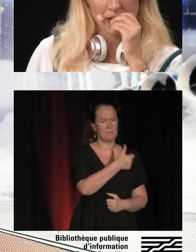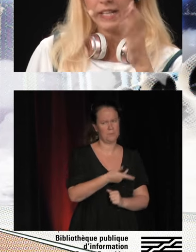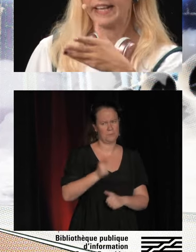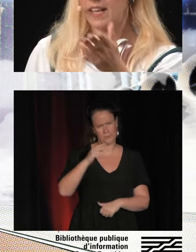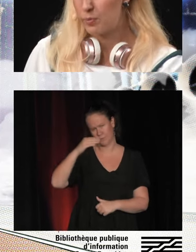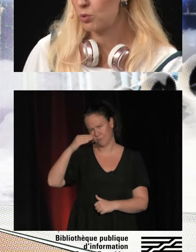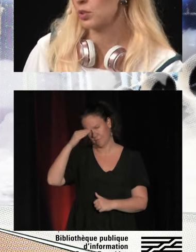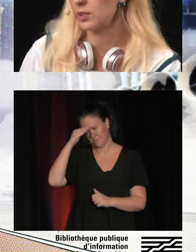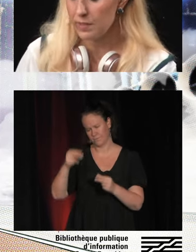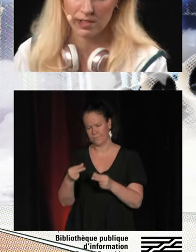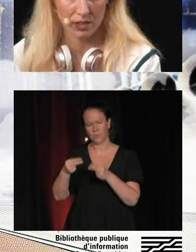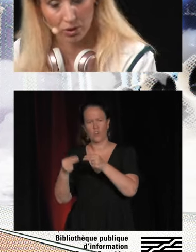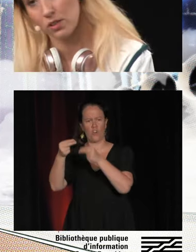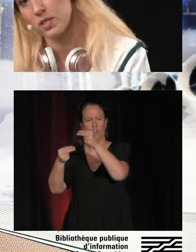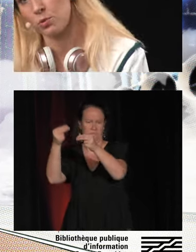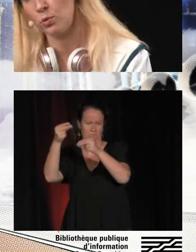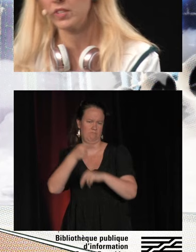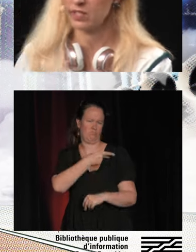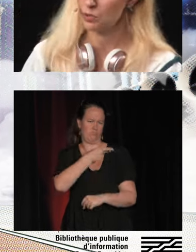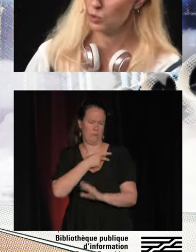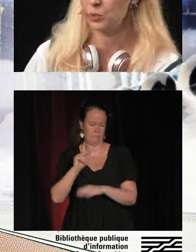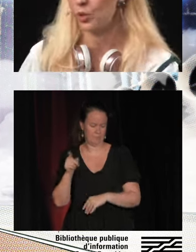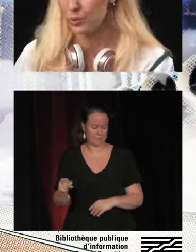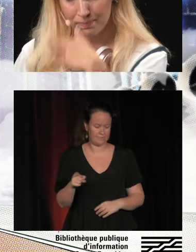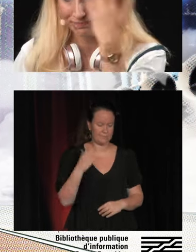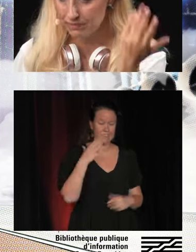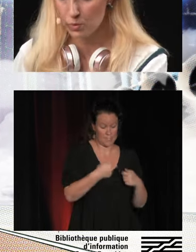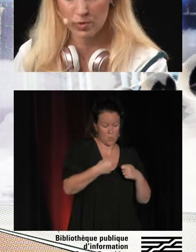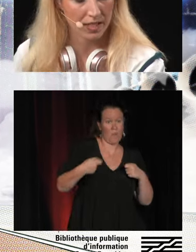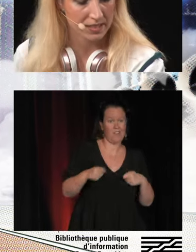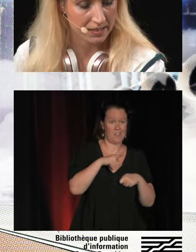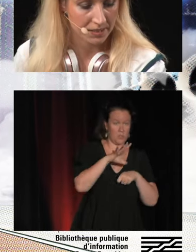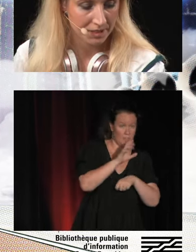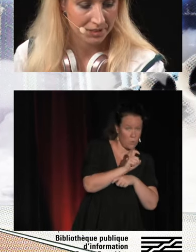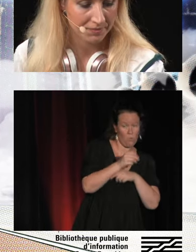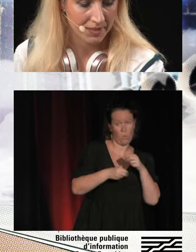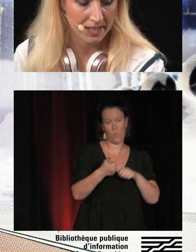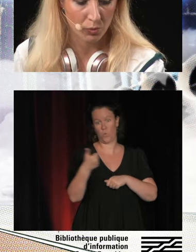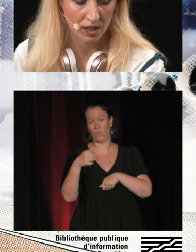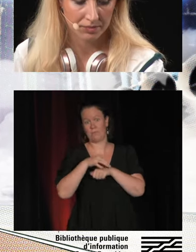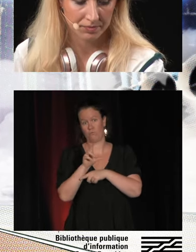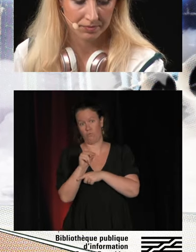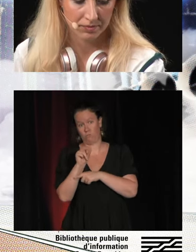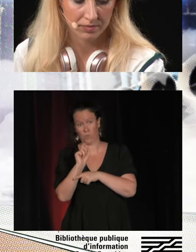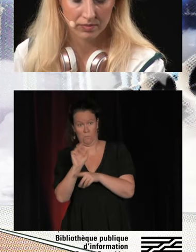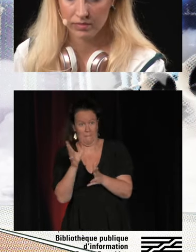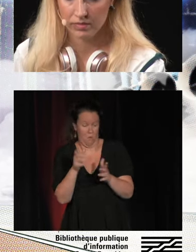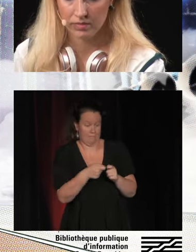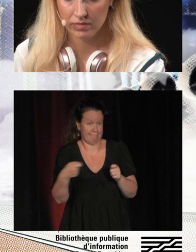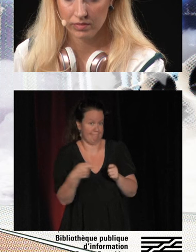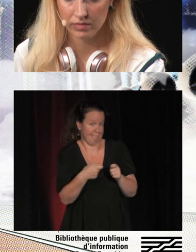même. Et rappelons que des fois ça dure 45 secondes, des fois ça dure 1 minute 30. Tout cela est aléatoire.